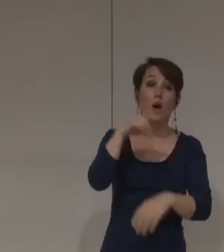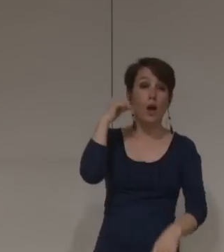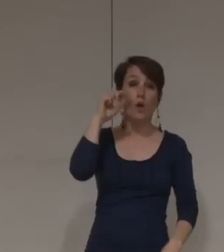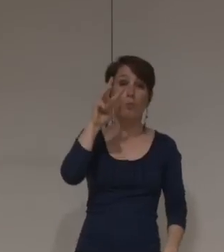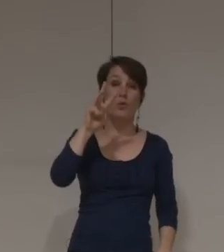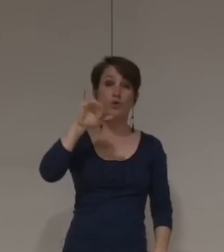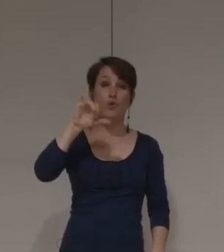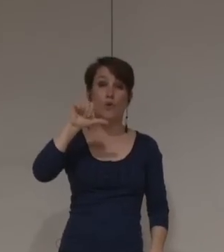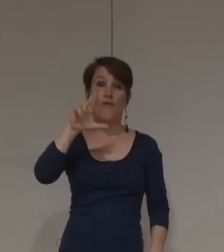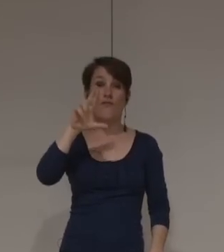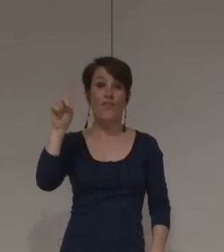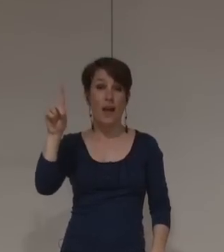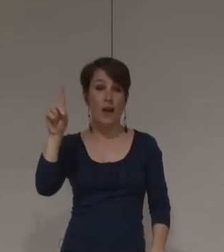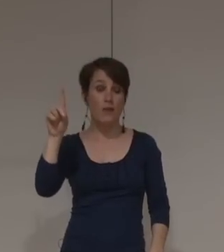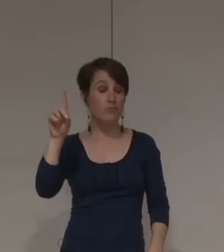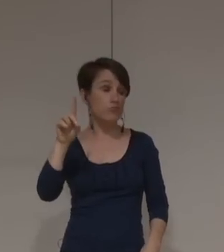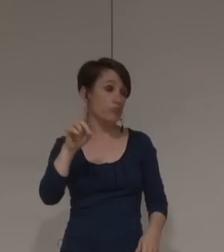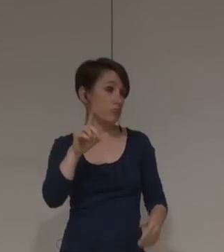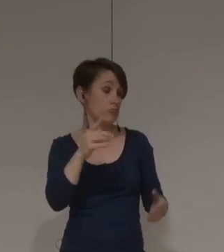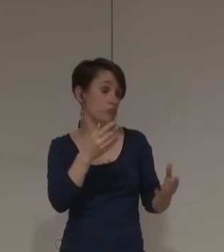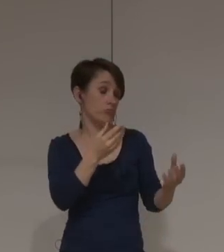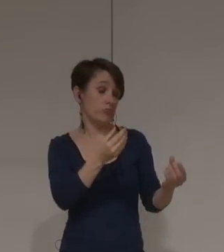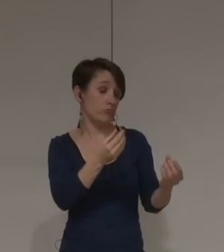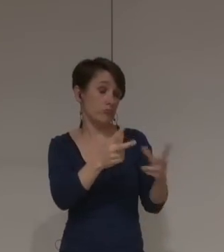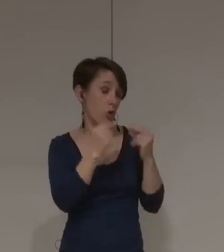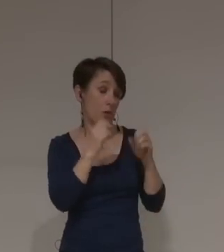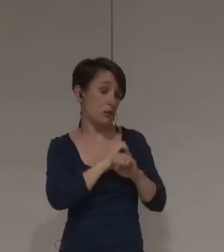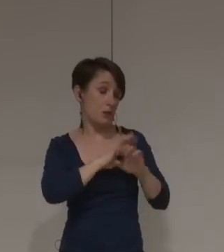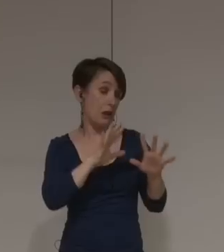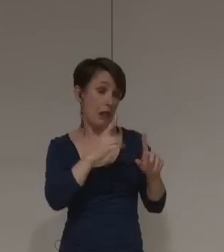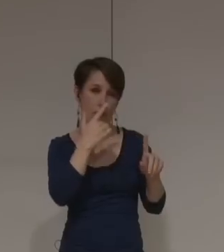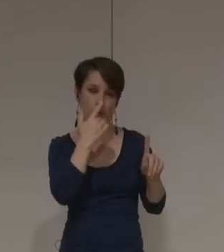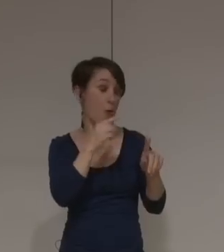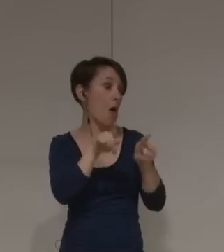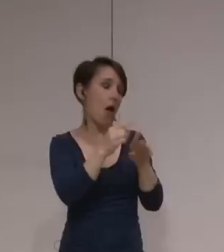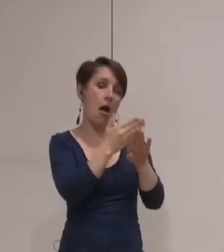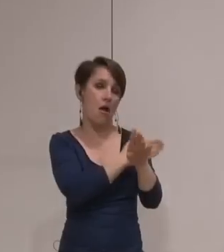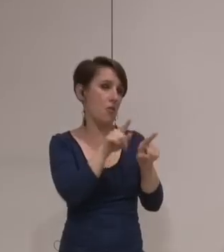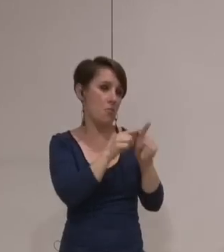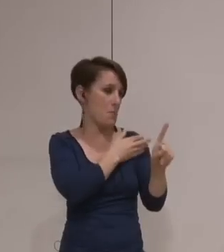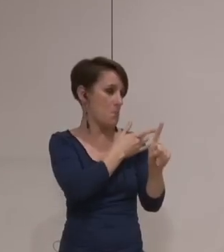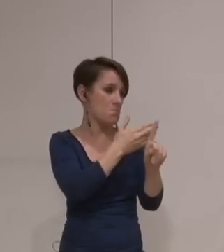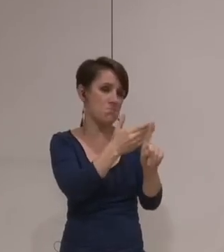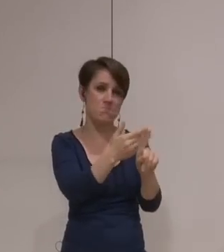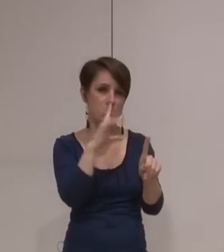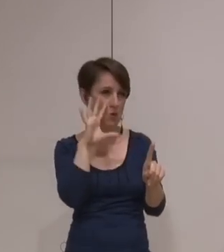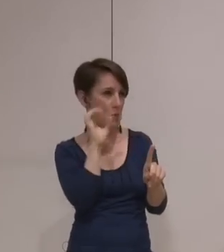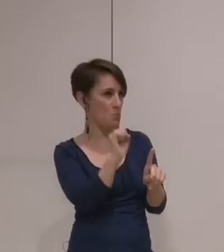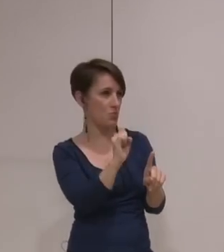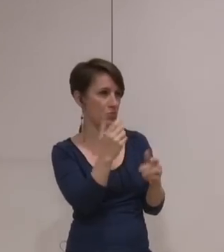confirme à nouveau à quel point vous avez semblé oui à plusieurs reprises